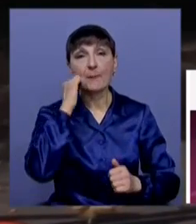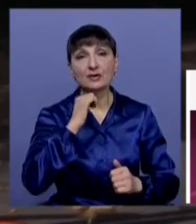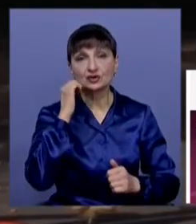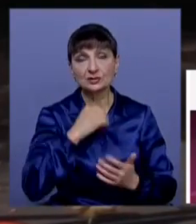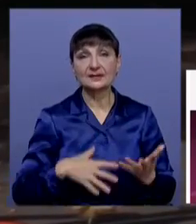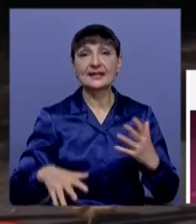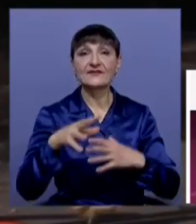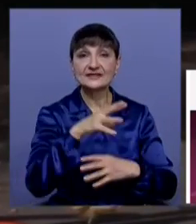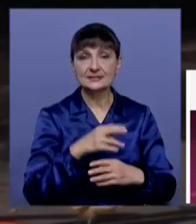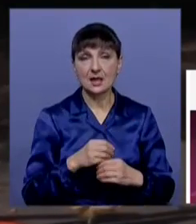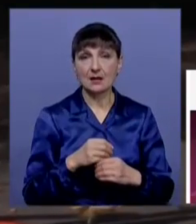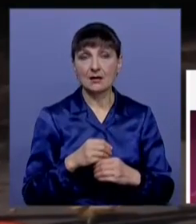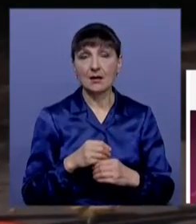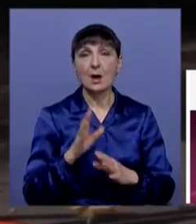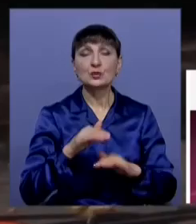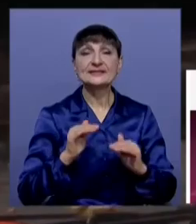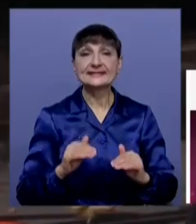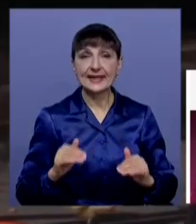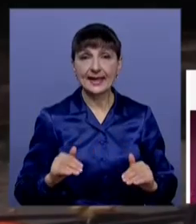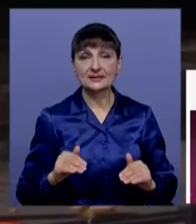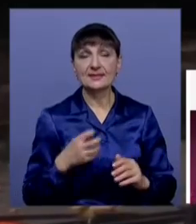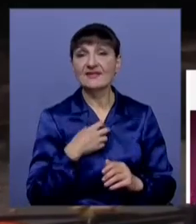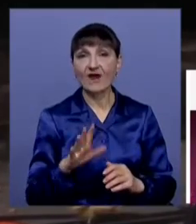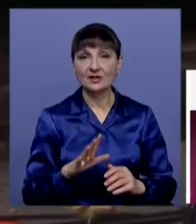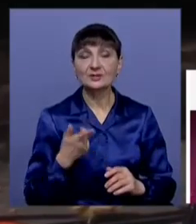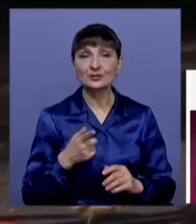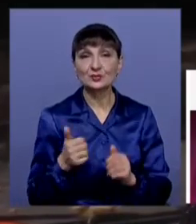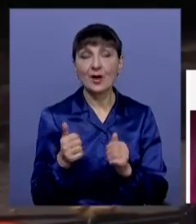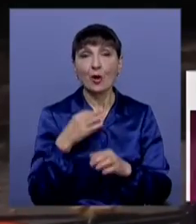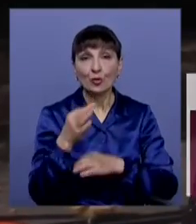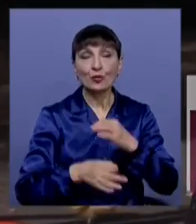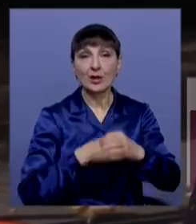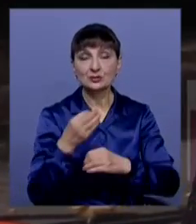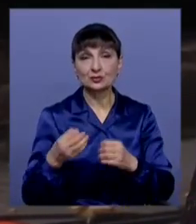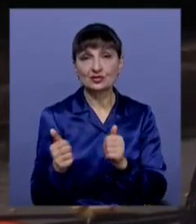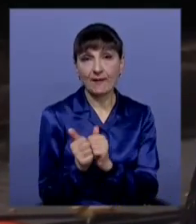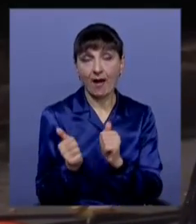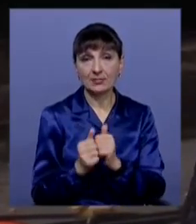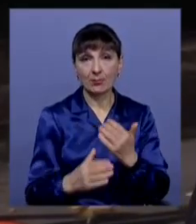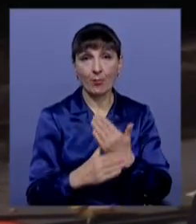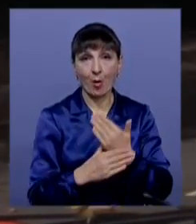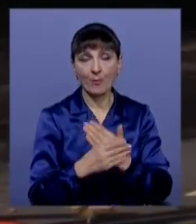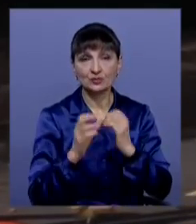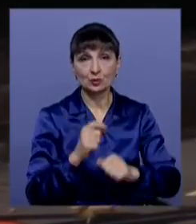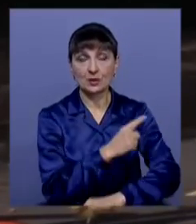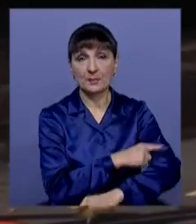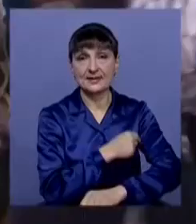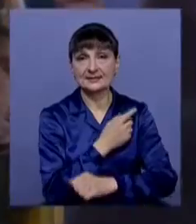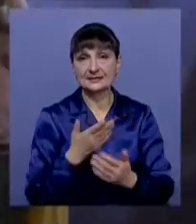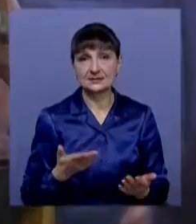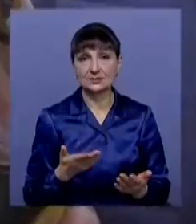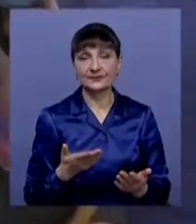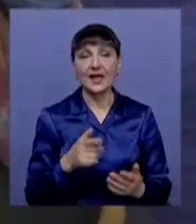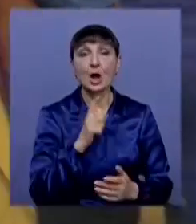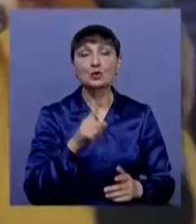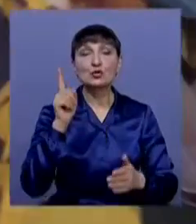для всех абсолютно, будь это дети. Потому что оказывать круглосуточную, в шаговой доступности медицинскую помощь.